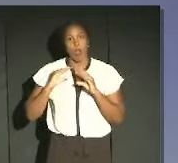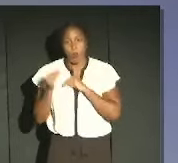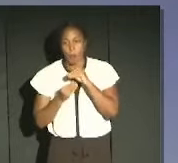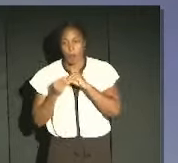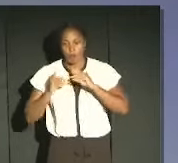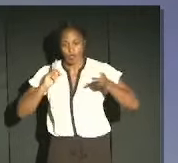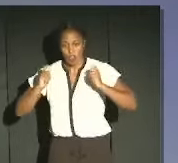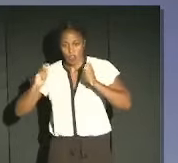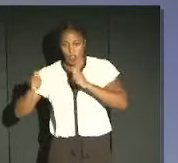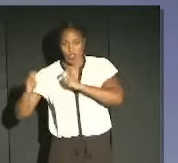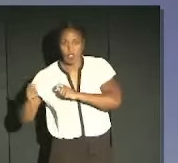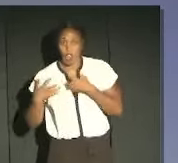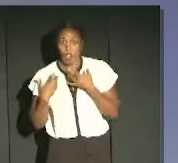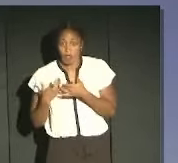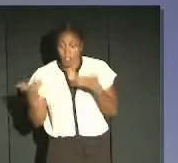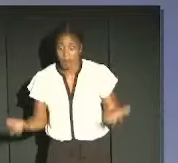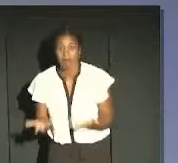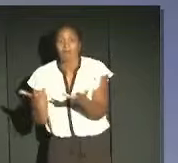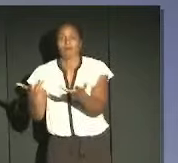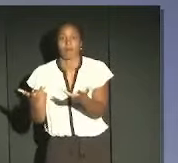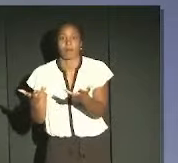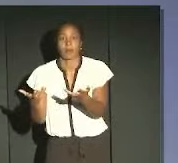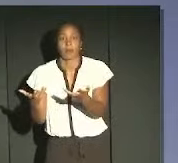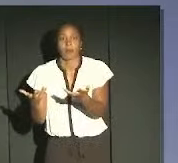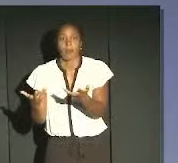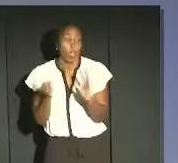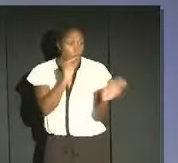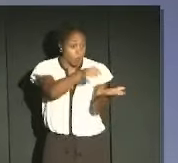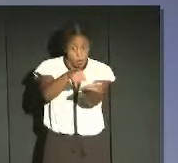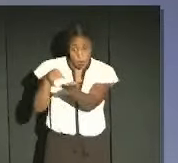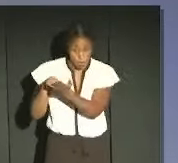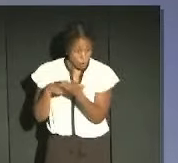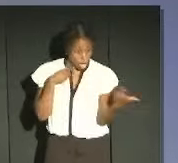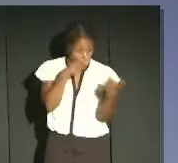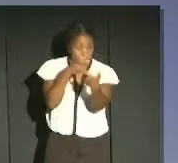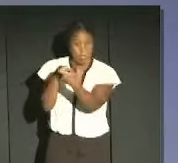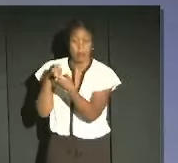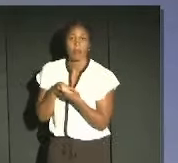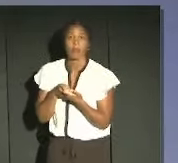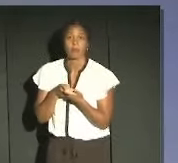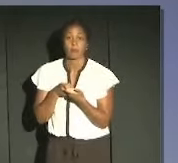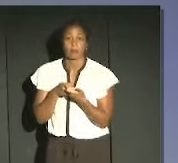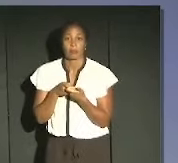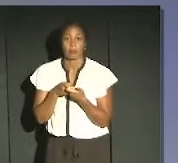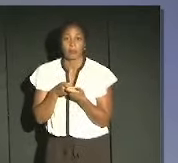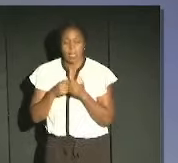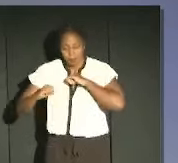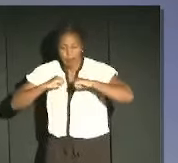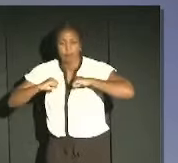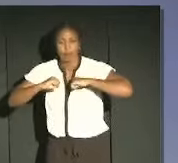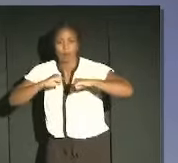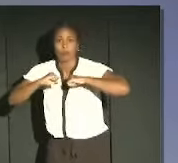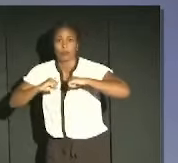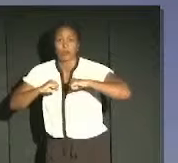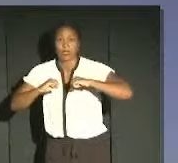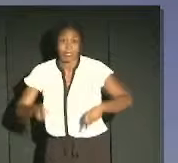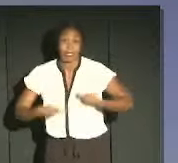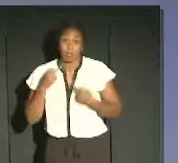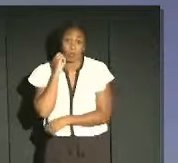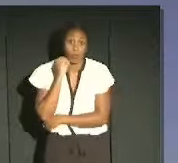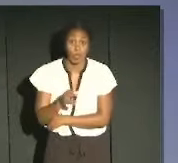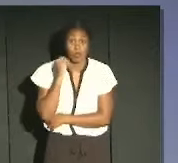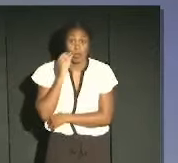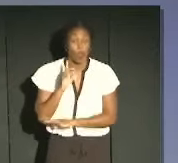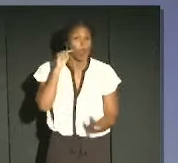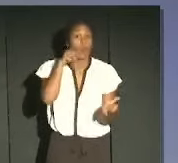tremblements du monde et agir en tout lieu car le monde s'y tient et agir c'est au quotidien au Parlement